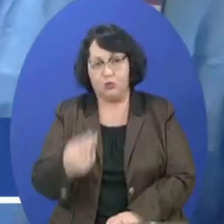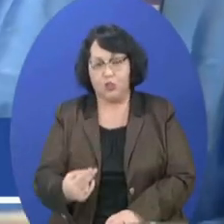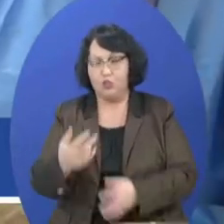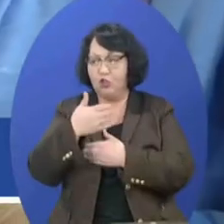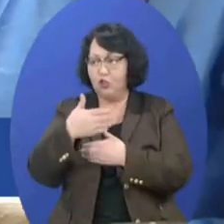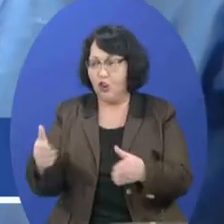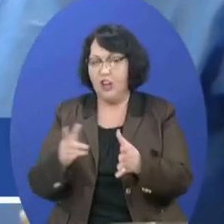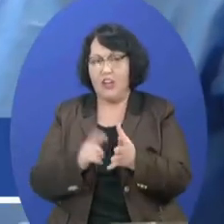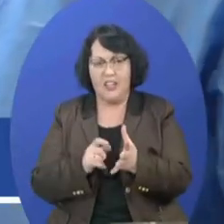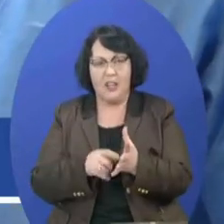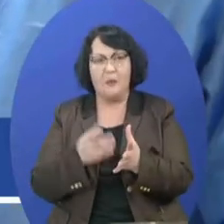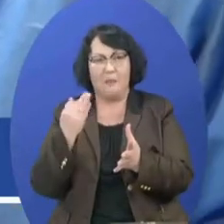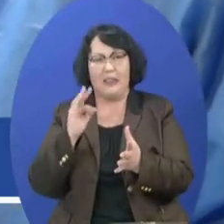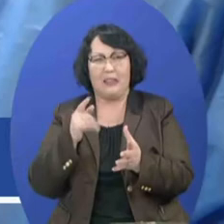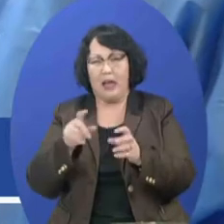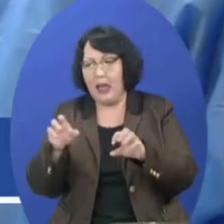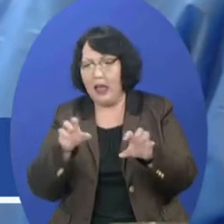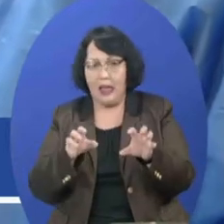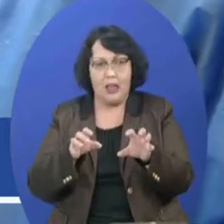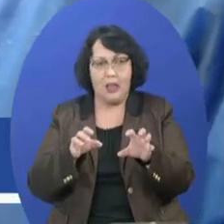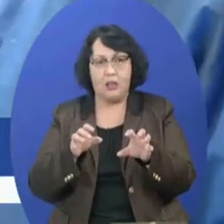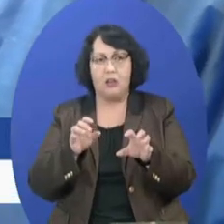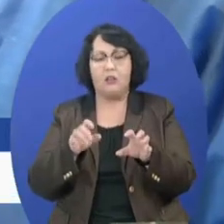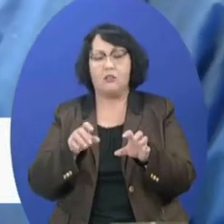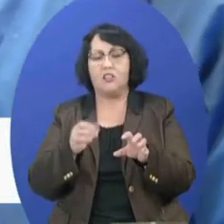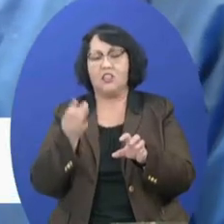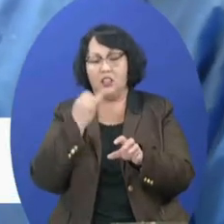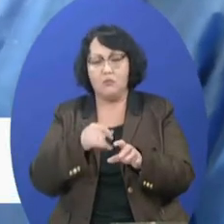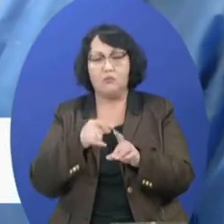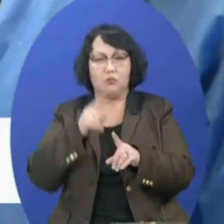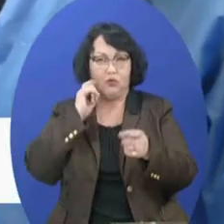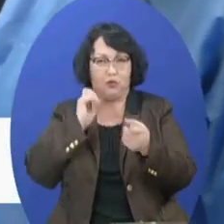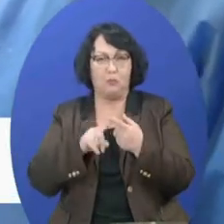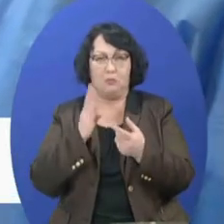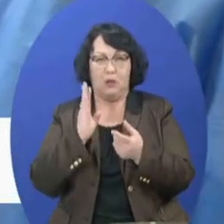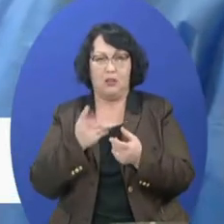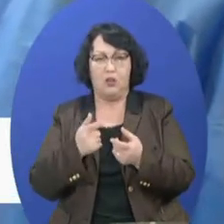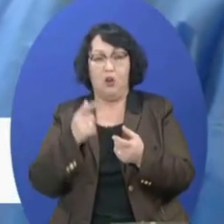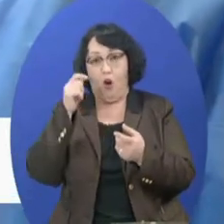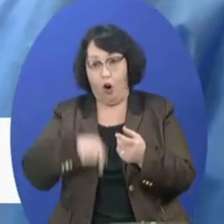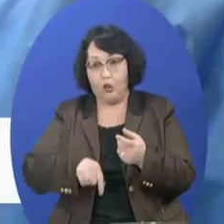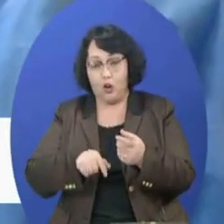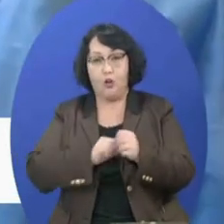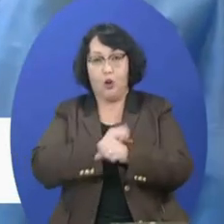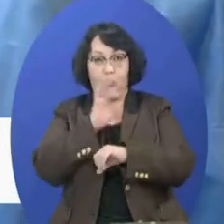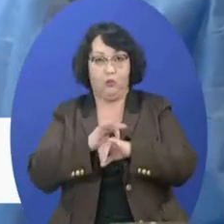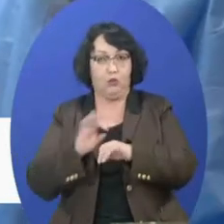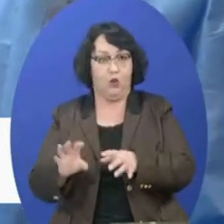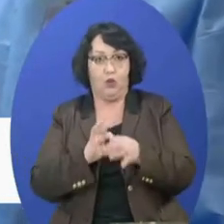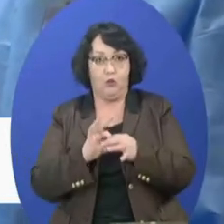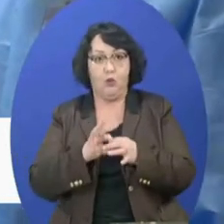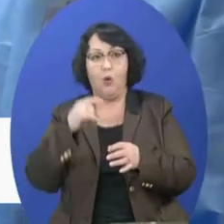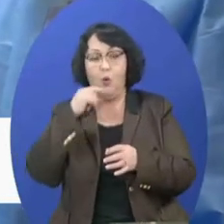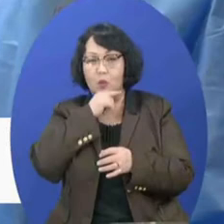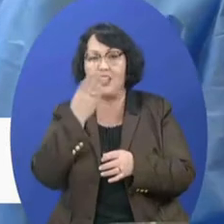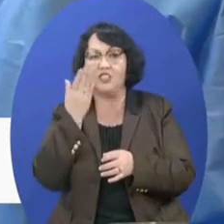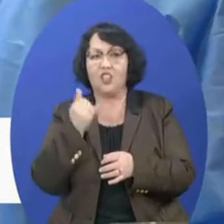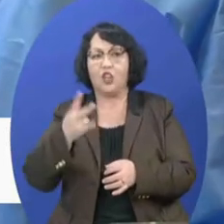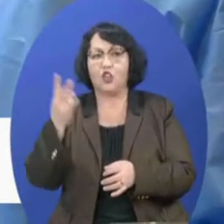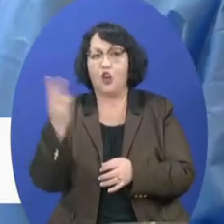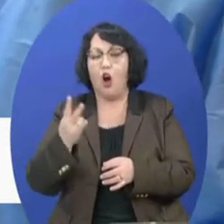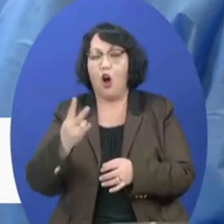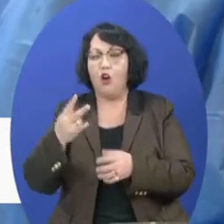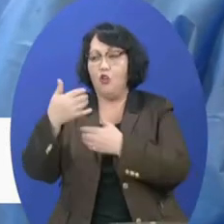иммуны дарагшлал нэг чиглэлээр явдаг, ийм урсгалыг шаарддаг. Аа бид нар ковидын нөхцөл байдлаа үед бол улаан шаар ногоон бүсийг